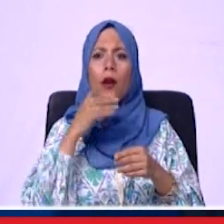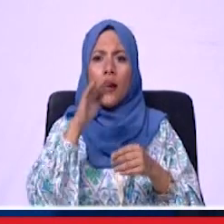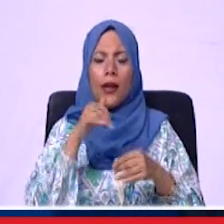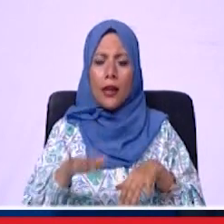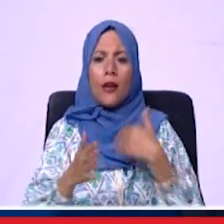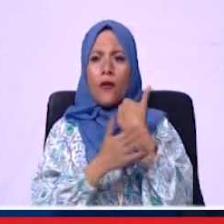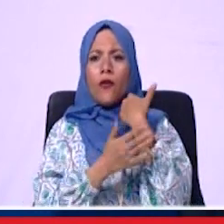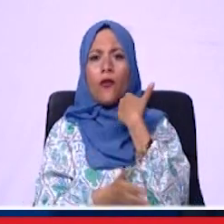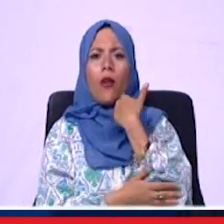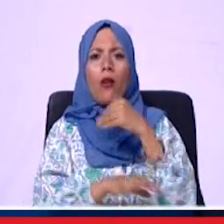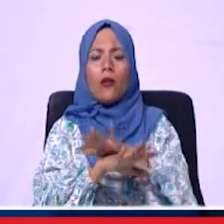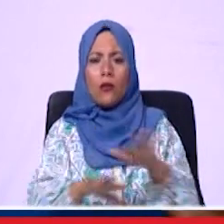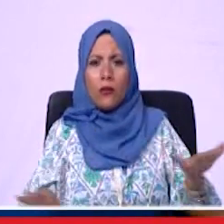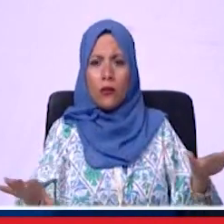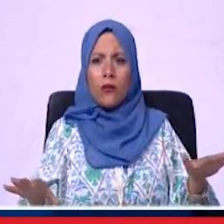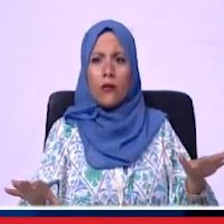في الارض ولا